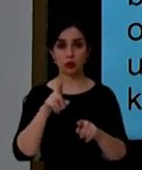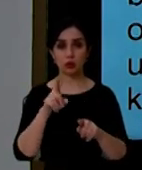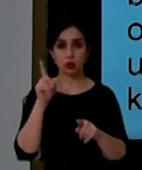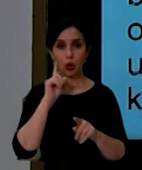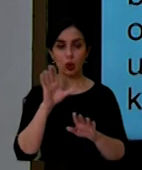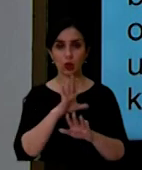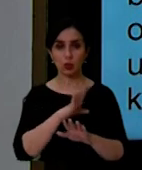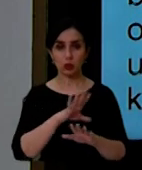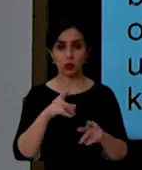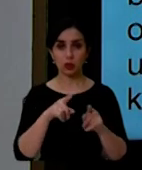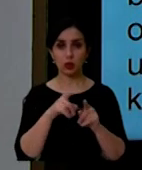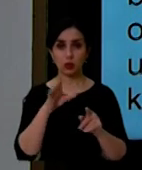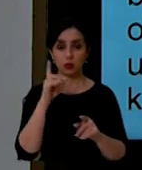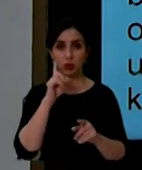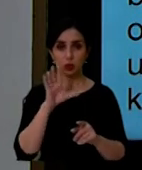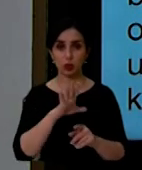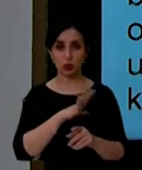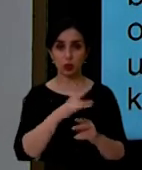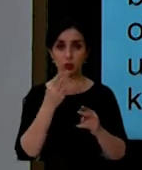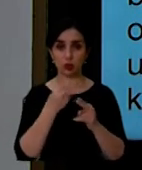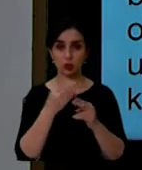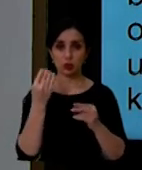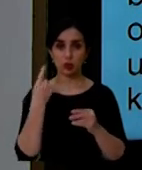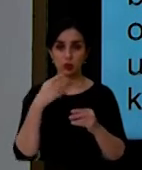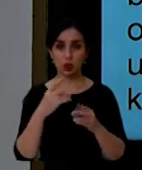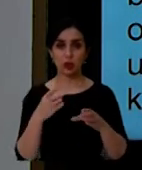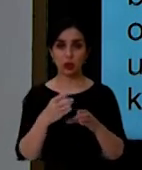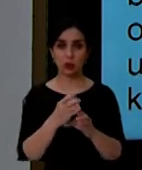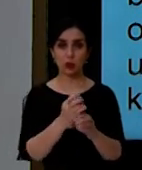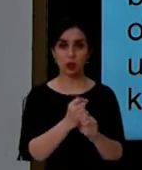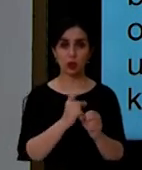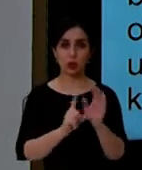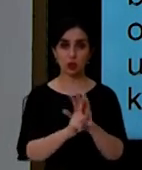bulgən və ular nisanı əsasikin kəməyə başləgin.